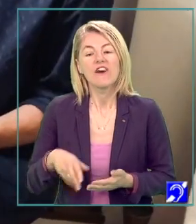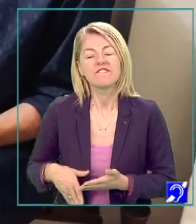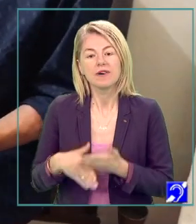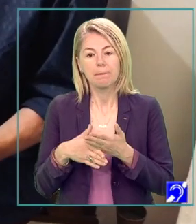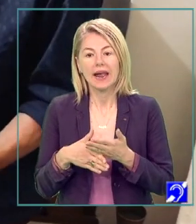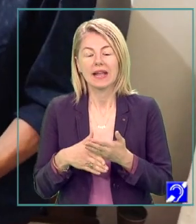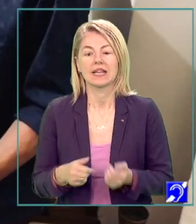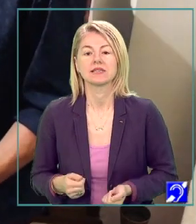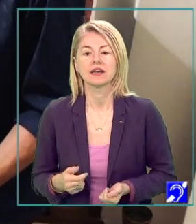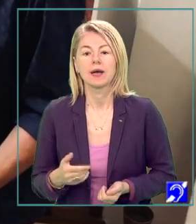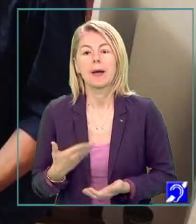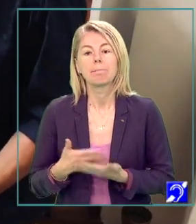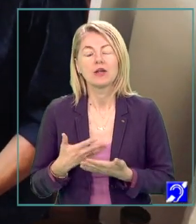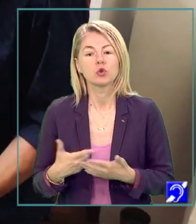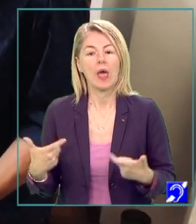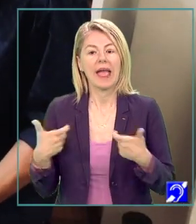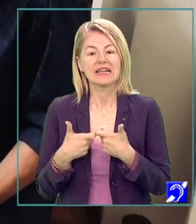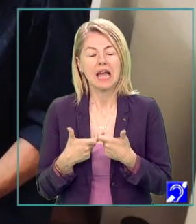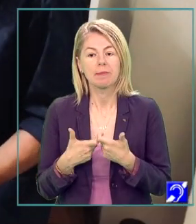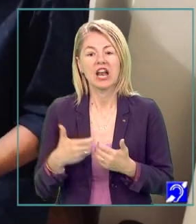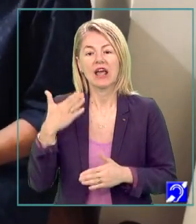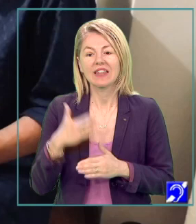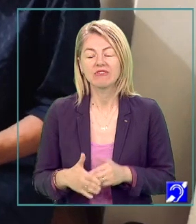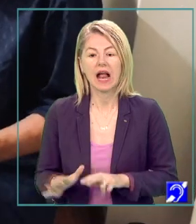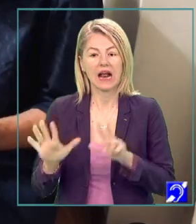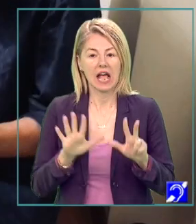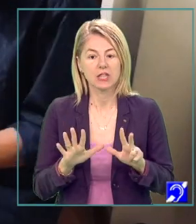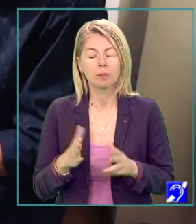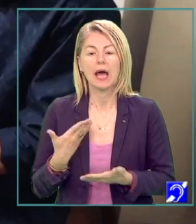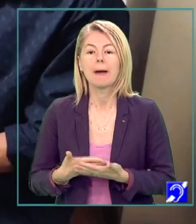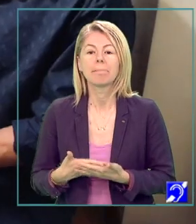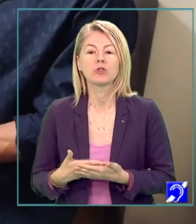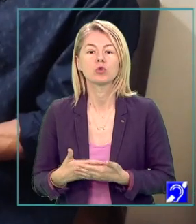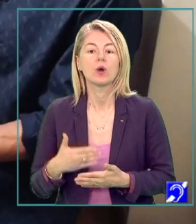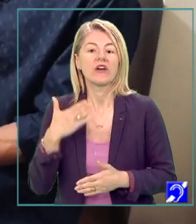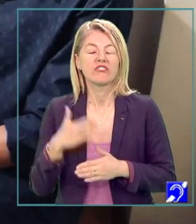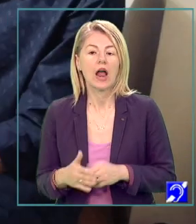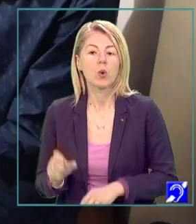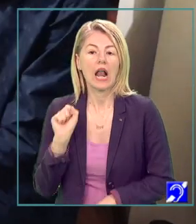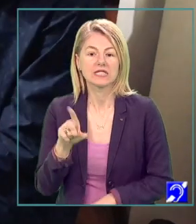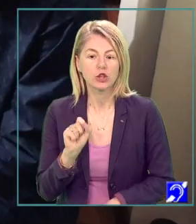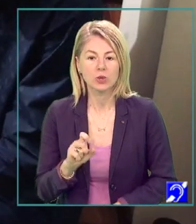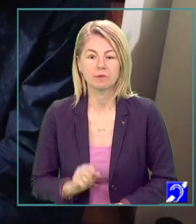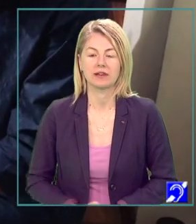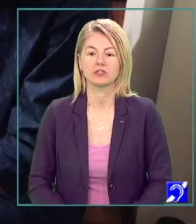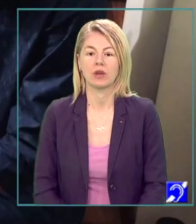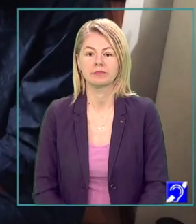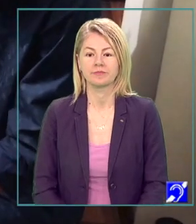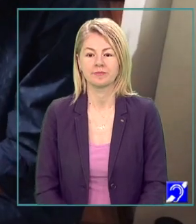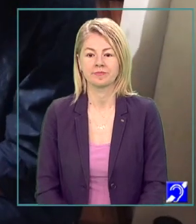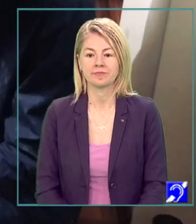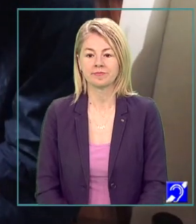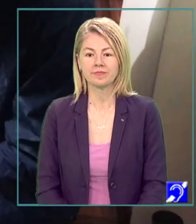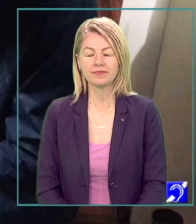pregătesc colegii mei și profesorilor invitați, inclusiv pentru foarte importantele examene ale capacității și